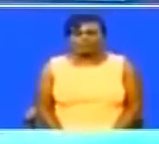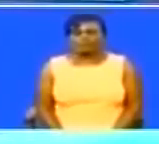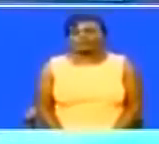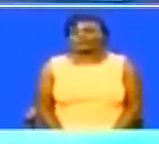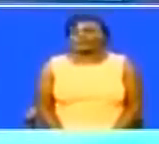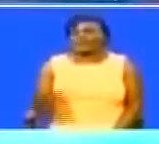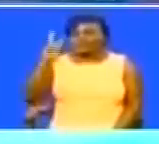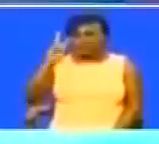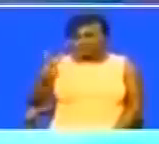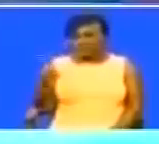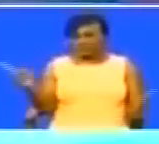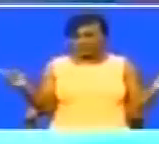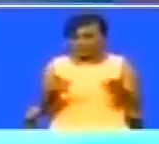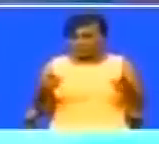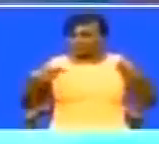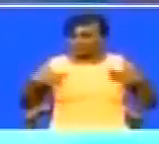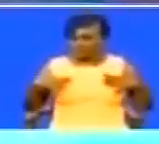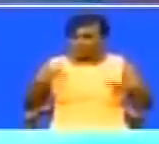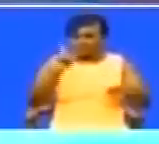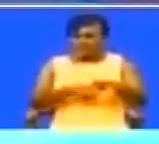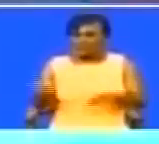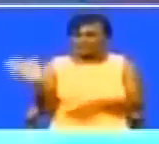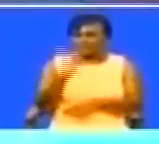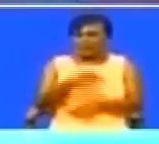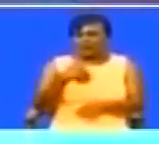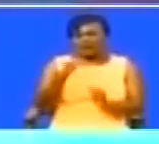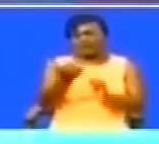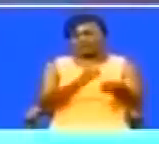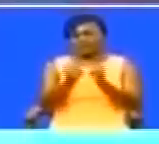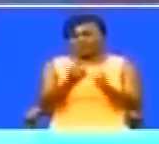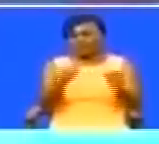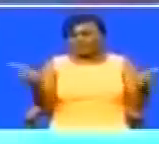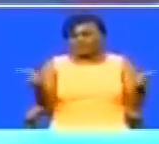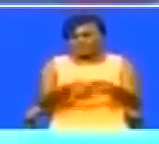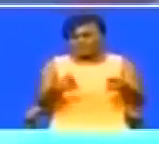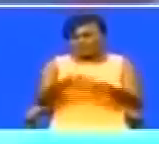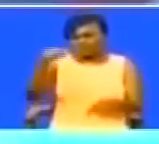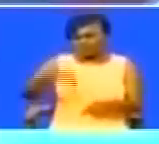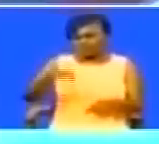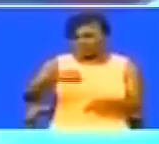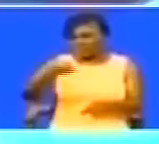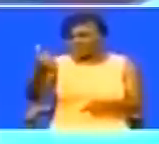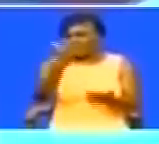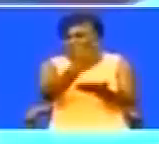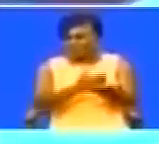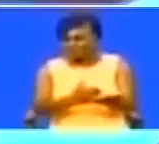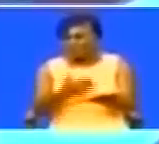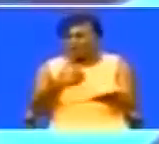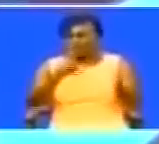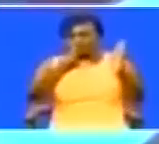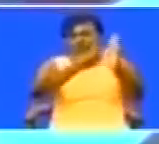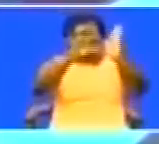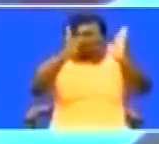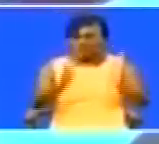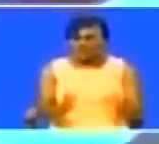Naam basi mtazamaji, nachukua mapumziko mafupi. Nitakaporudi nitarudi na taarifa za michezo, na vile vile hii leo katika ile awamu yetu ya pili tutakuwa naye wakili